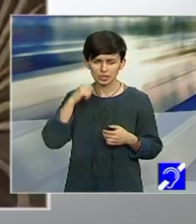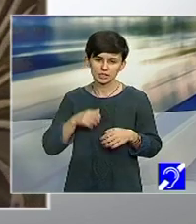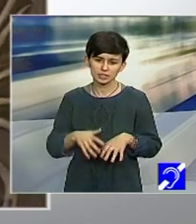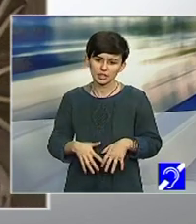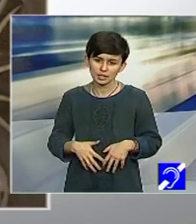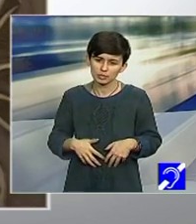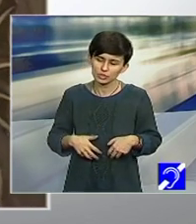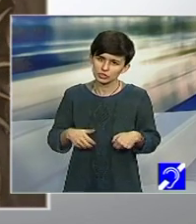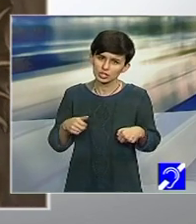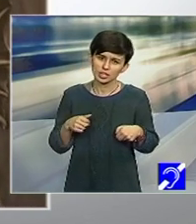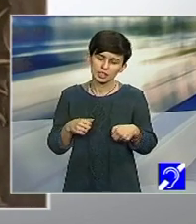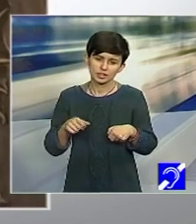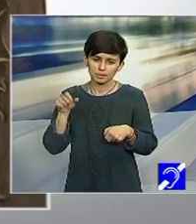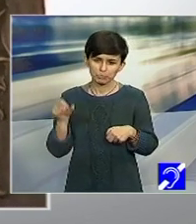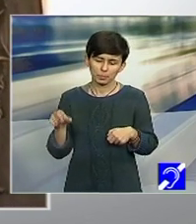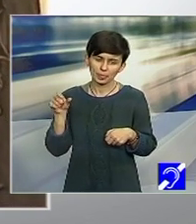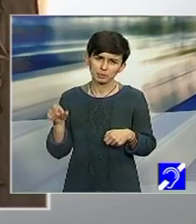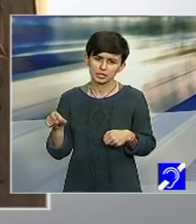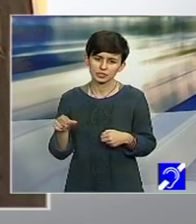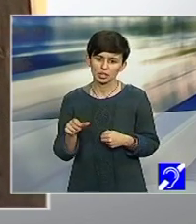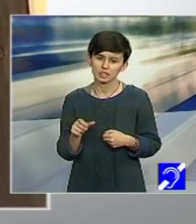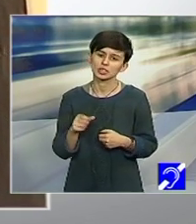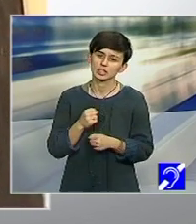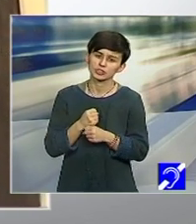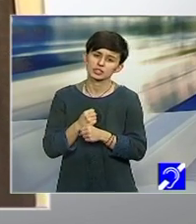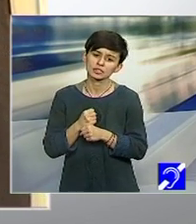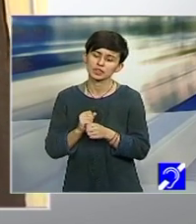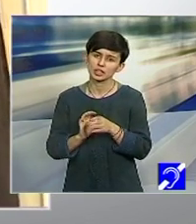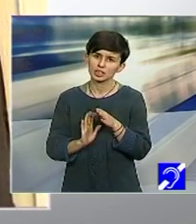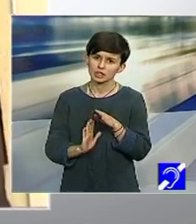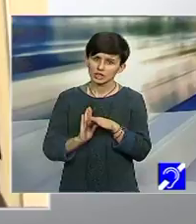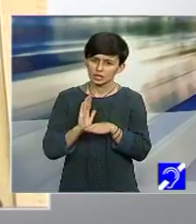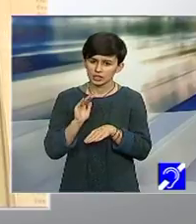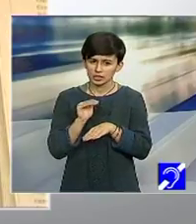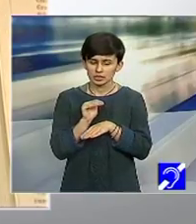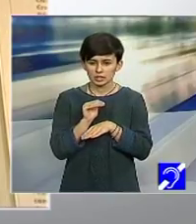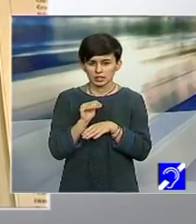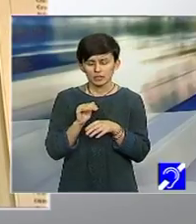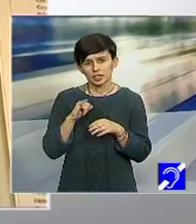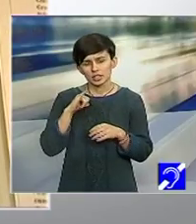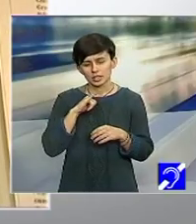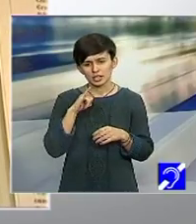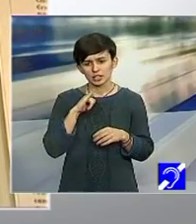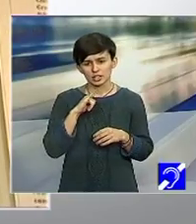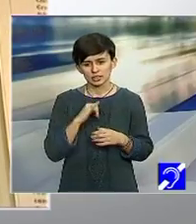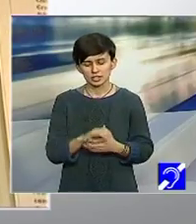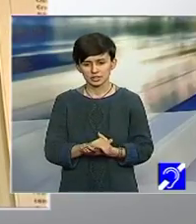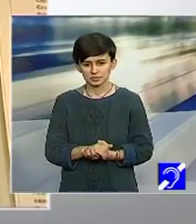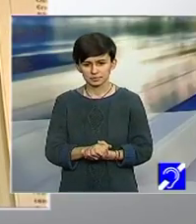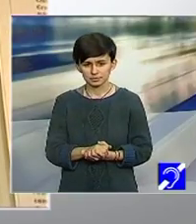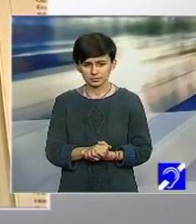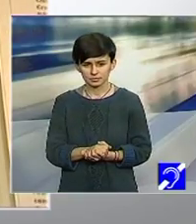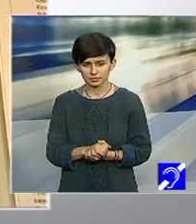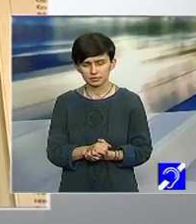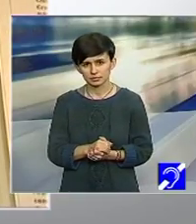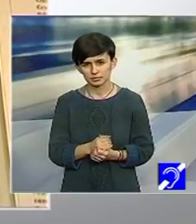emoționeze persoanele respective, să facă să devină interesat și după ce a pășit